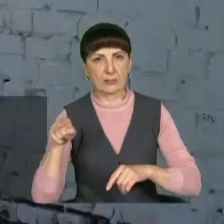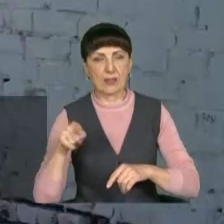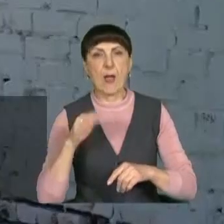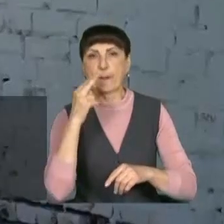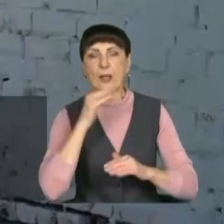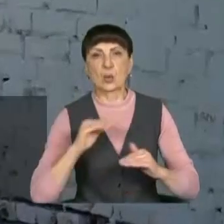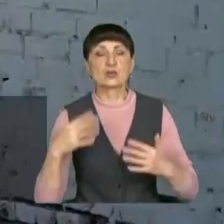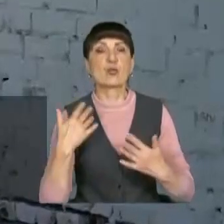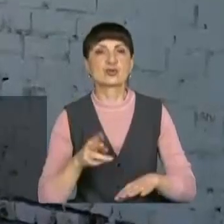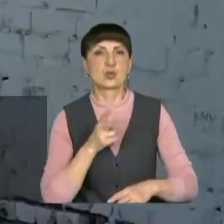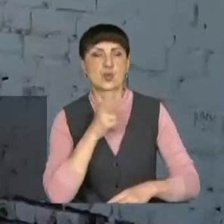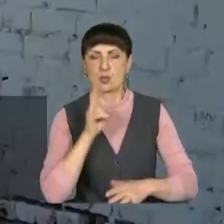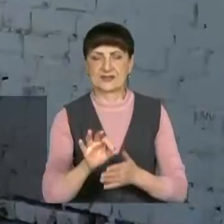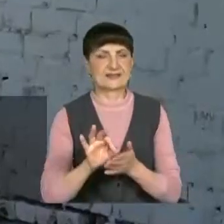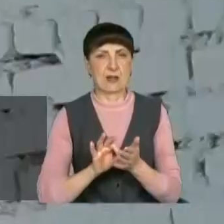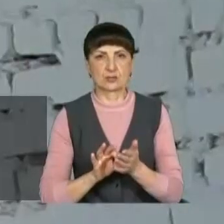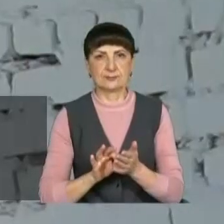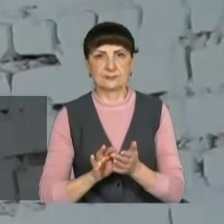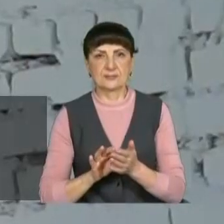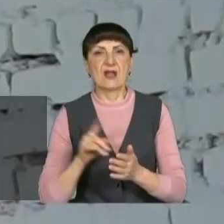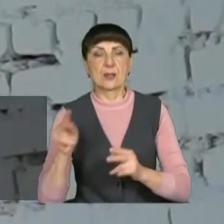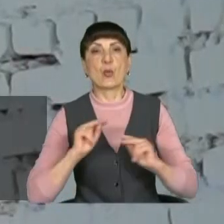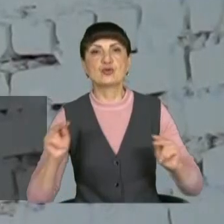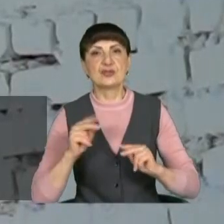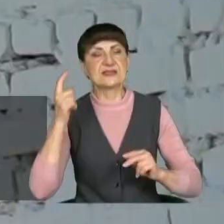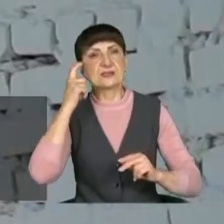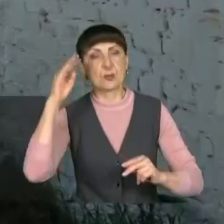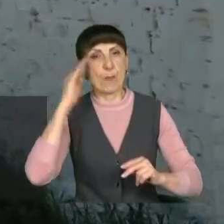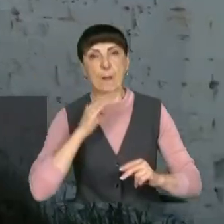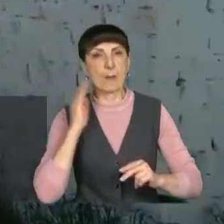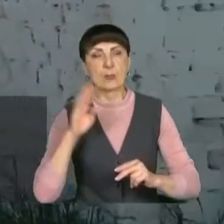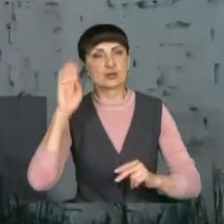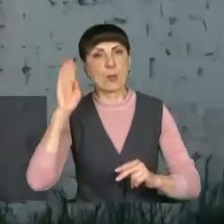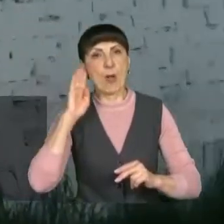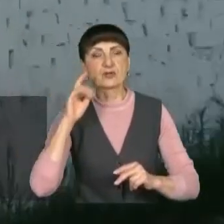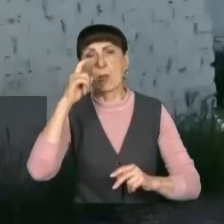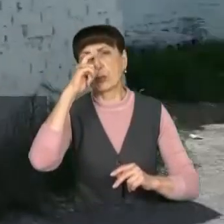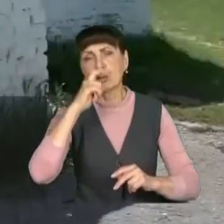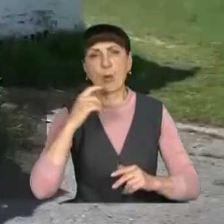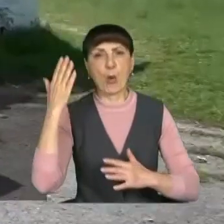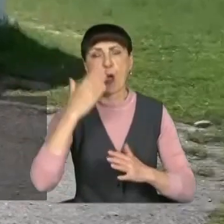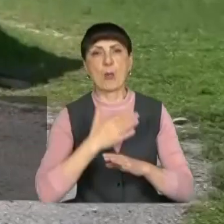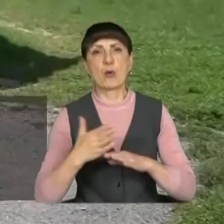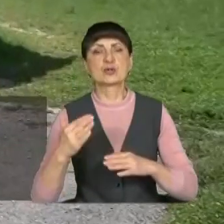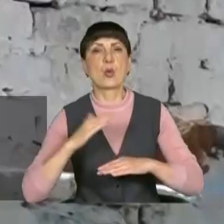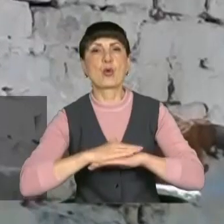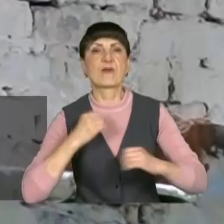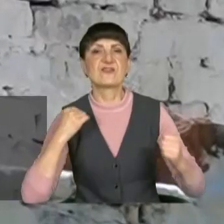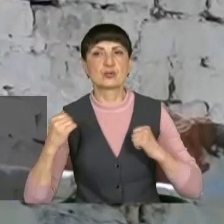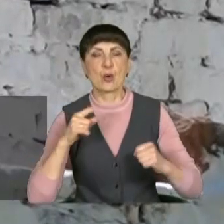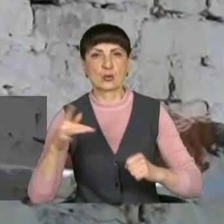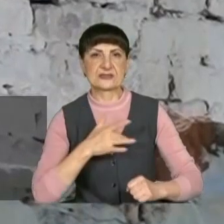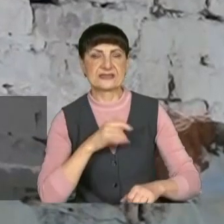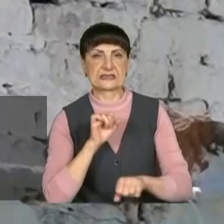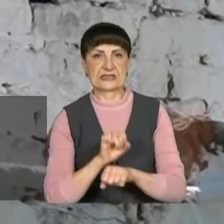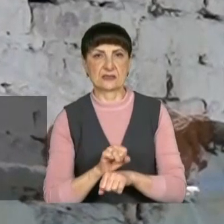Подросток скончался на месте происшествия. Тогда учитель сообщил родителям, что мальчику стало плохо после урока физкультуры и у него